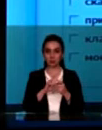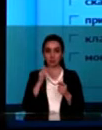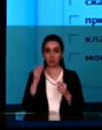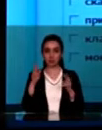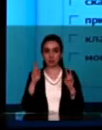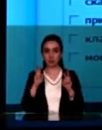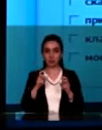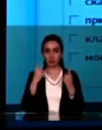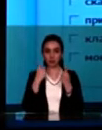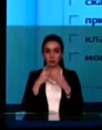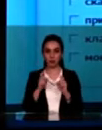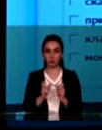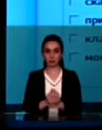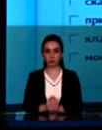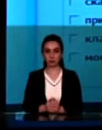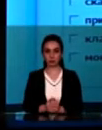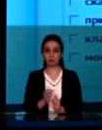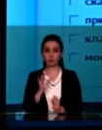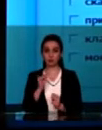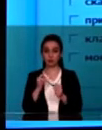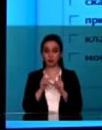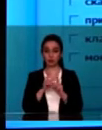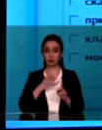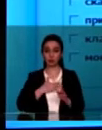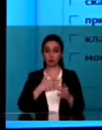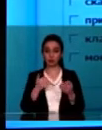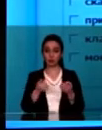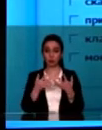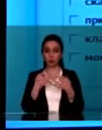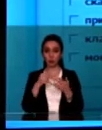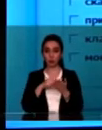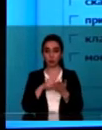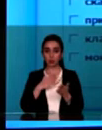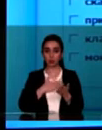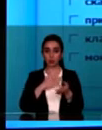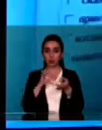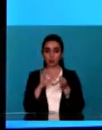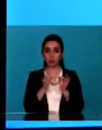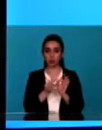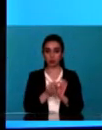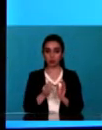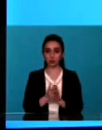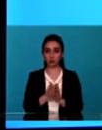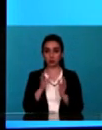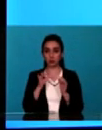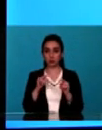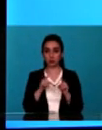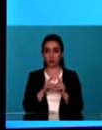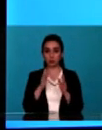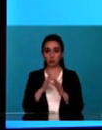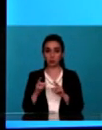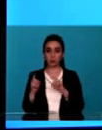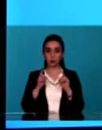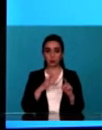темой информатика. Так, и к наша кнопка «Выход», которая закрывает наше приложение. Теперь переходим к